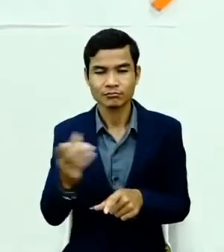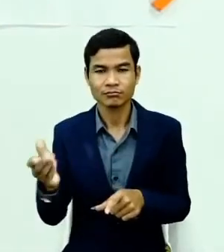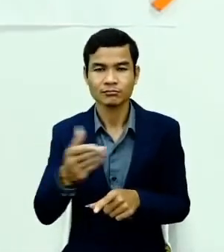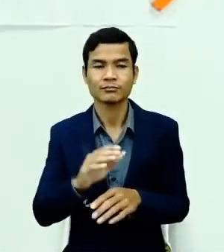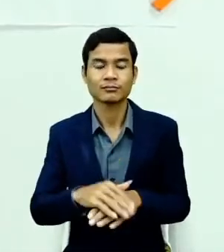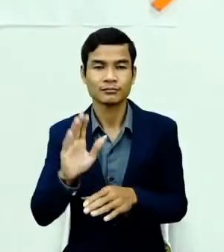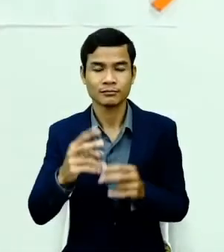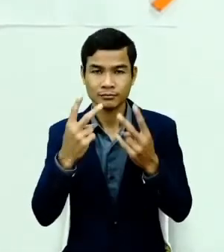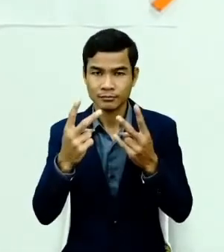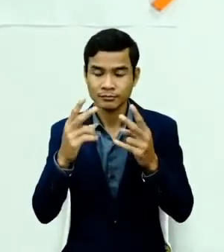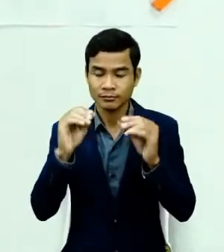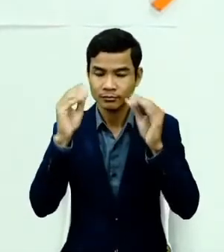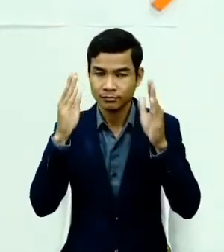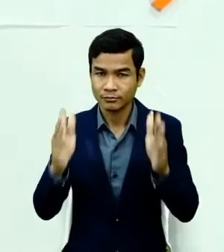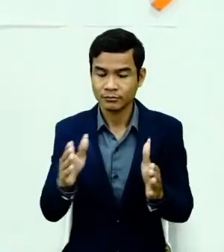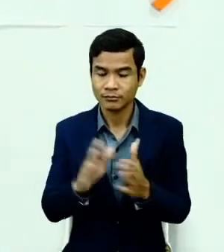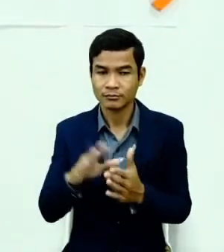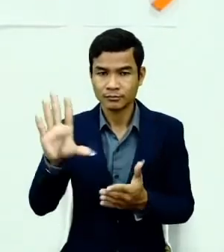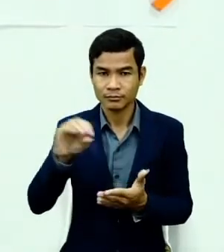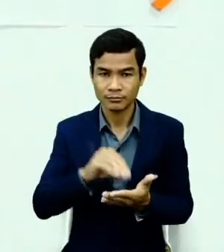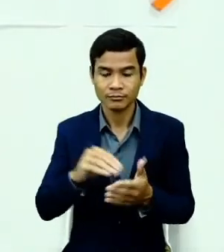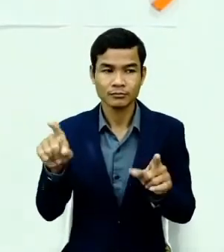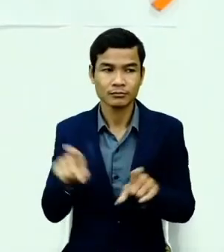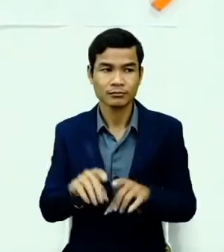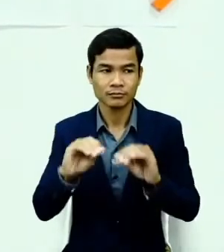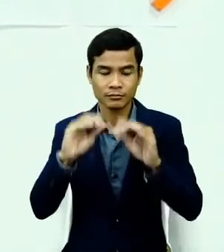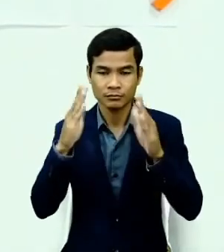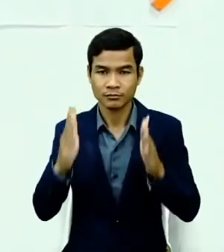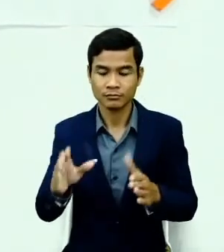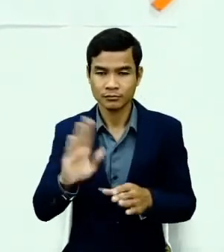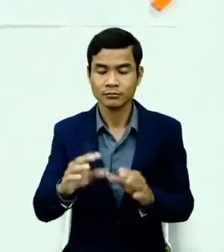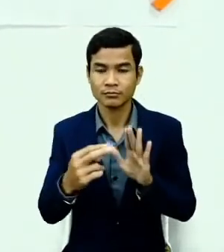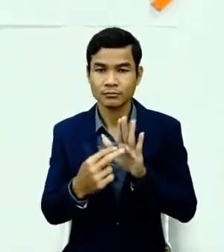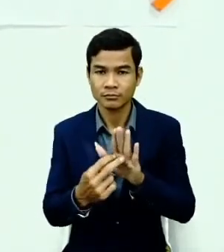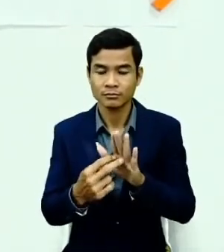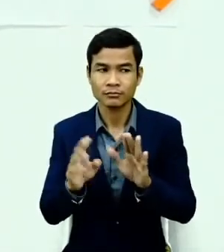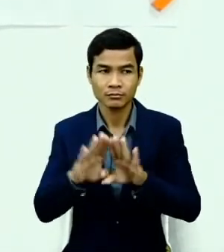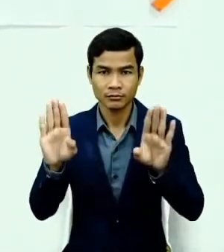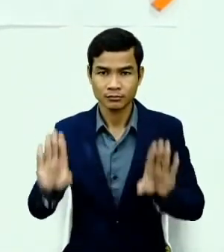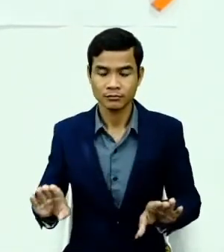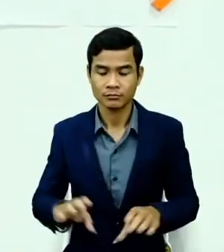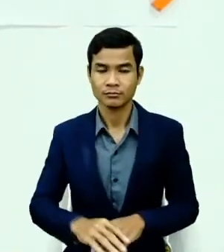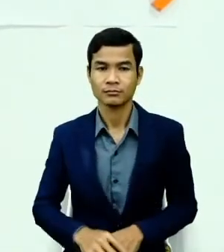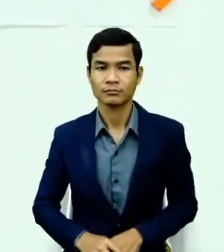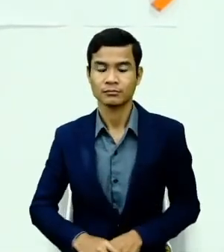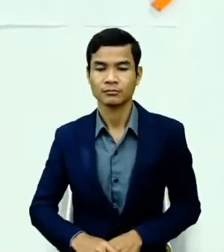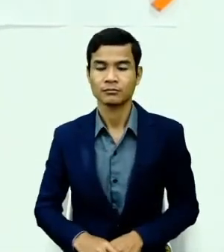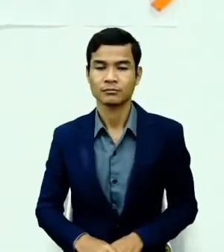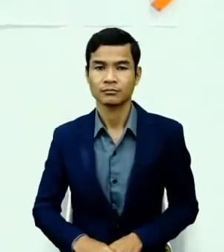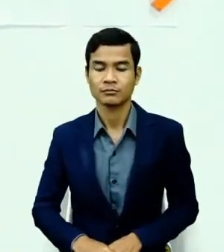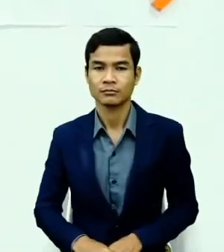មើលមកអ្នកគ្រូហើយកូនសរសេរឲ្យដូចអ្នកគ្រូបង្ហាញកូននៅលើក្តារខៀន